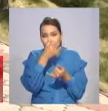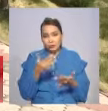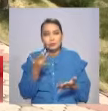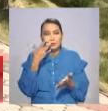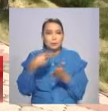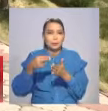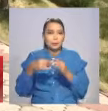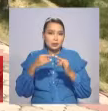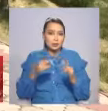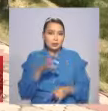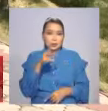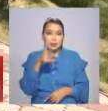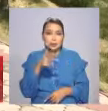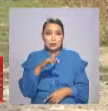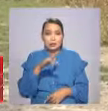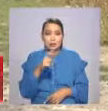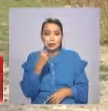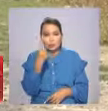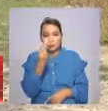по 3000 тенге за штуку.